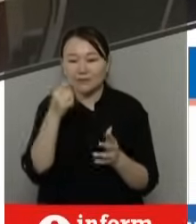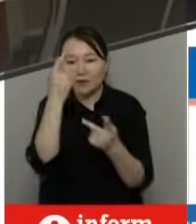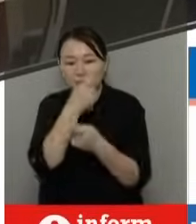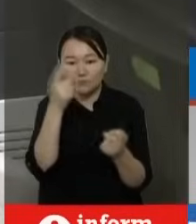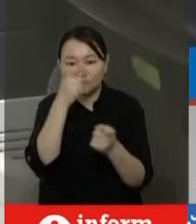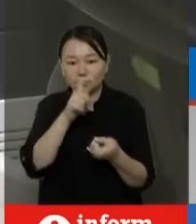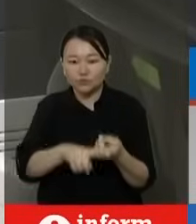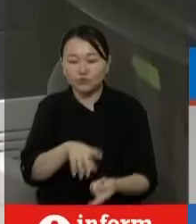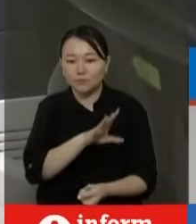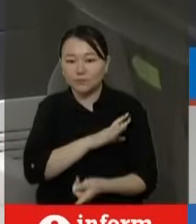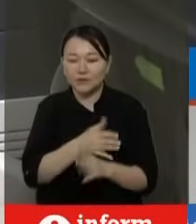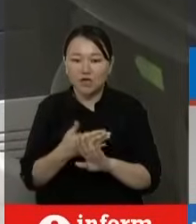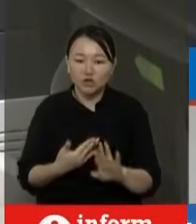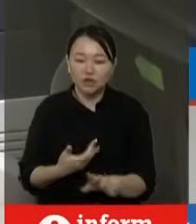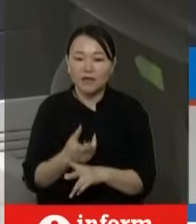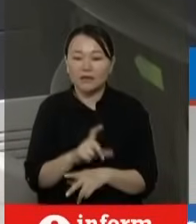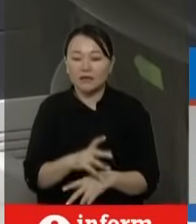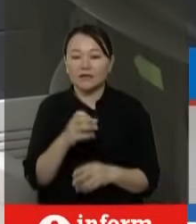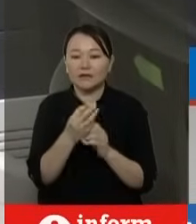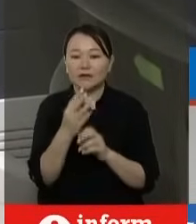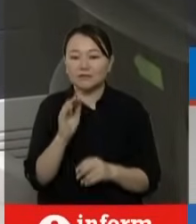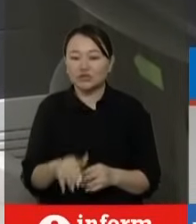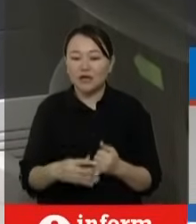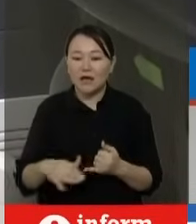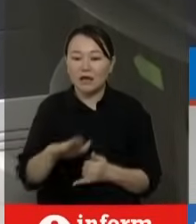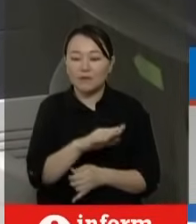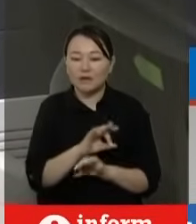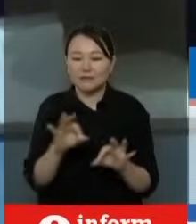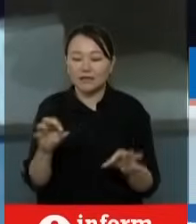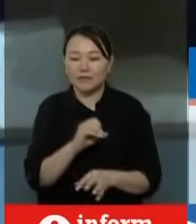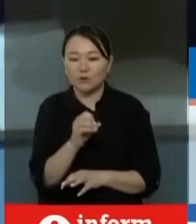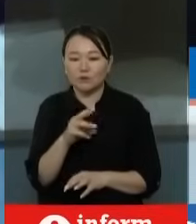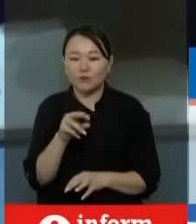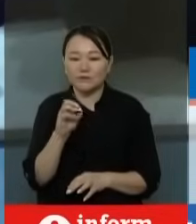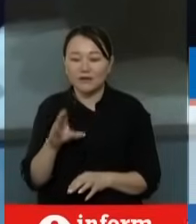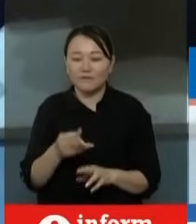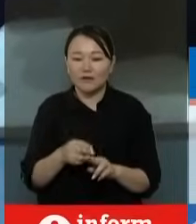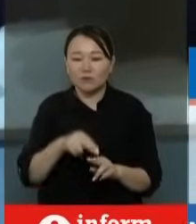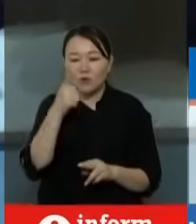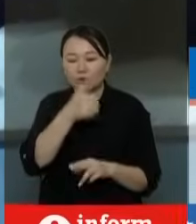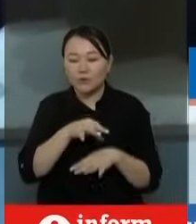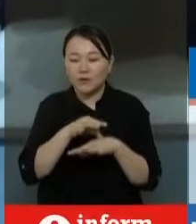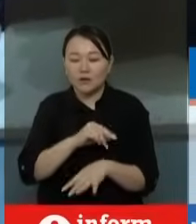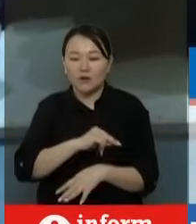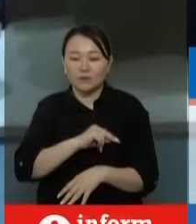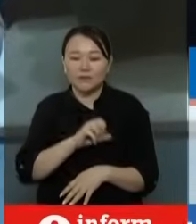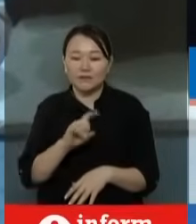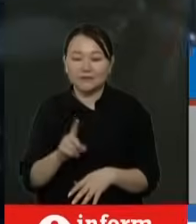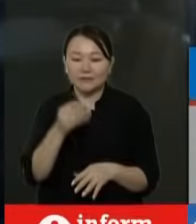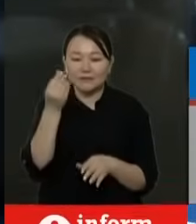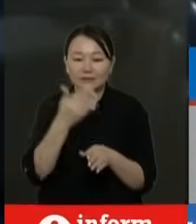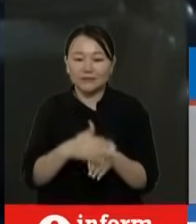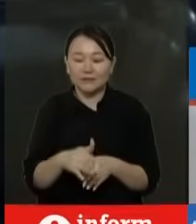на сейсмостойкость охватит более 13 тысяч объектов, рассказал Ербулат Досаев. В этом году на проведение работы из бюджета выделят